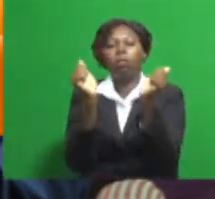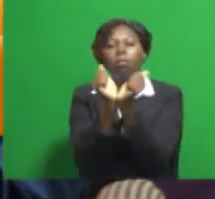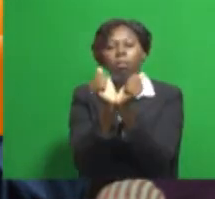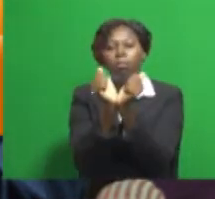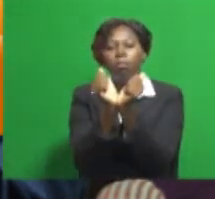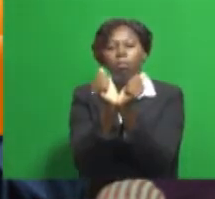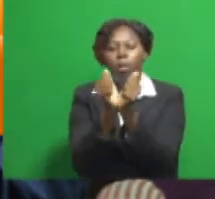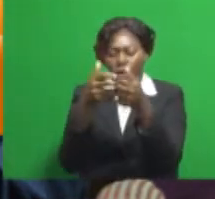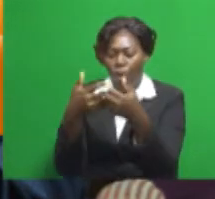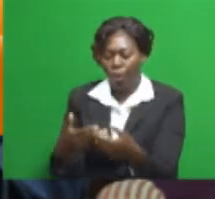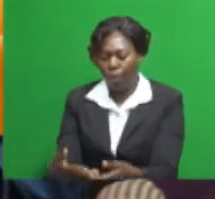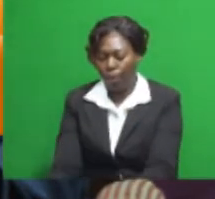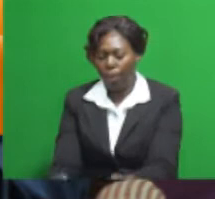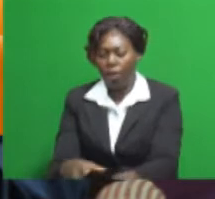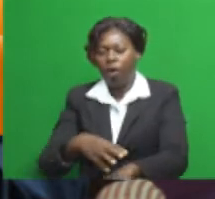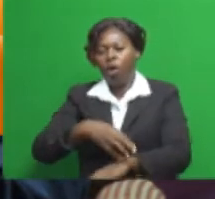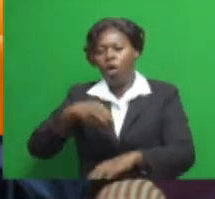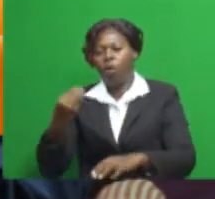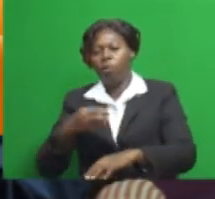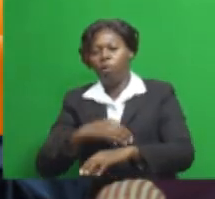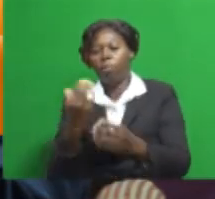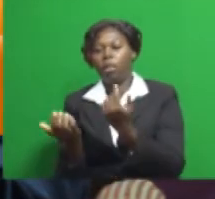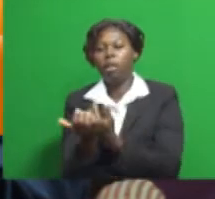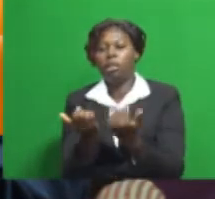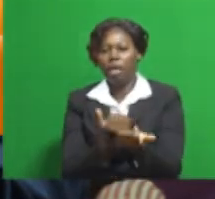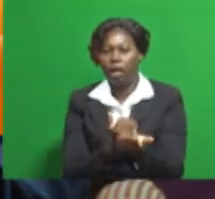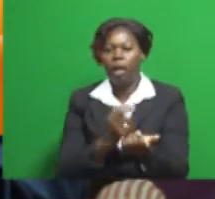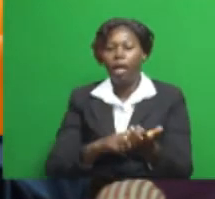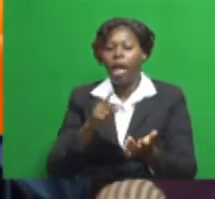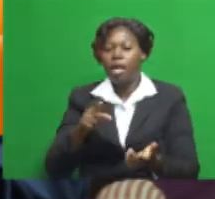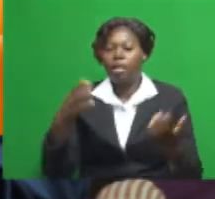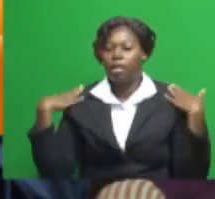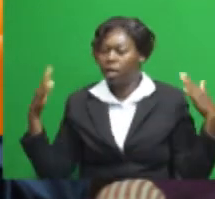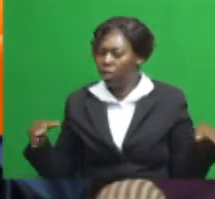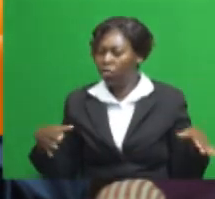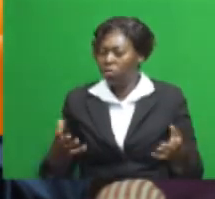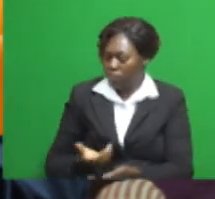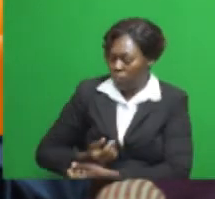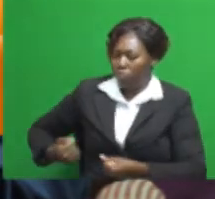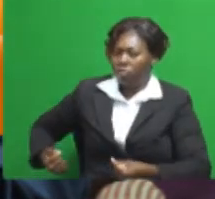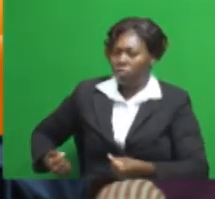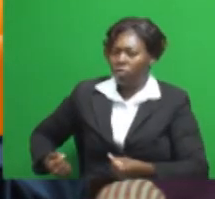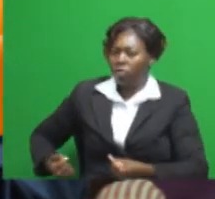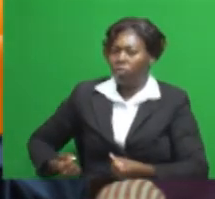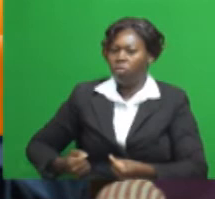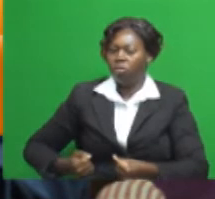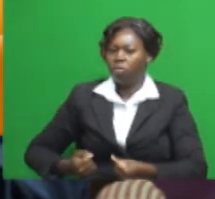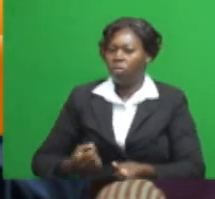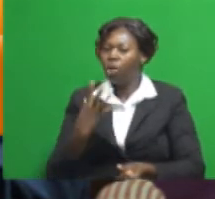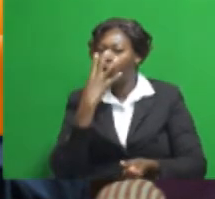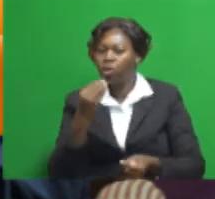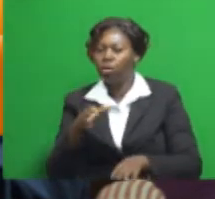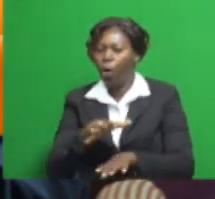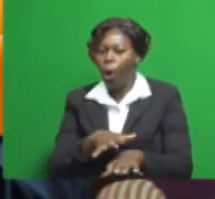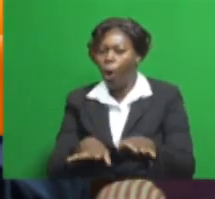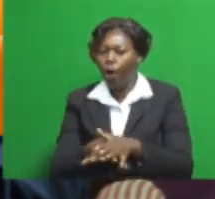maketan akawa pamaoko ake. Mutumwa akati kwaari zvisunge chiuno usungire shangu dzako. Akaita saizvozvo